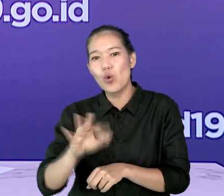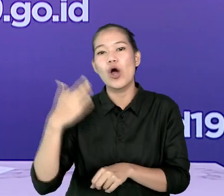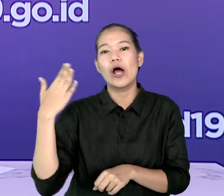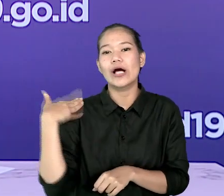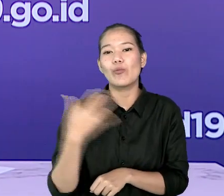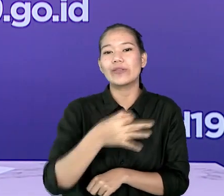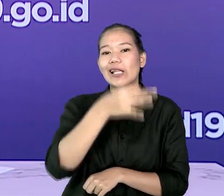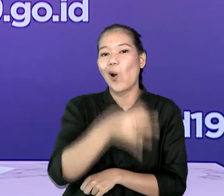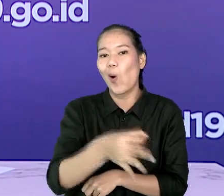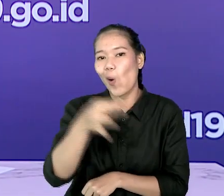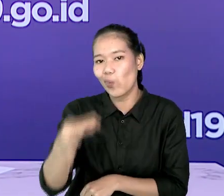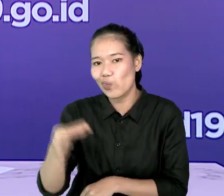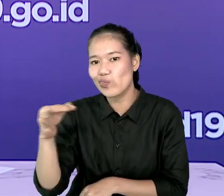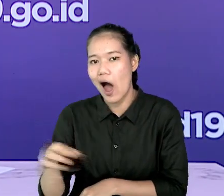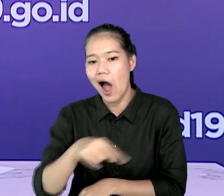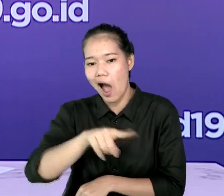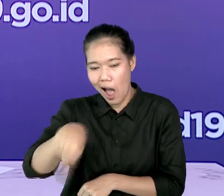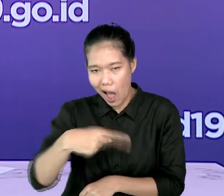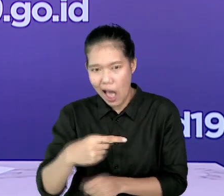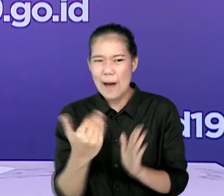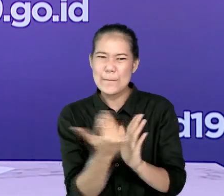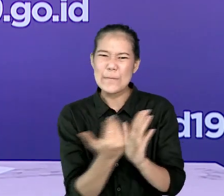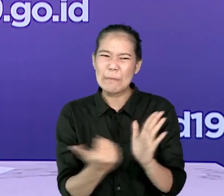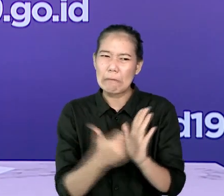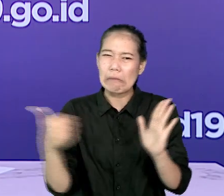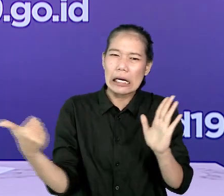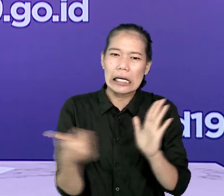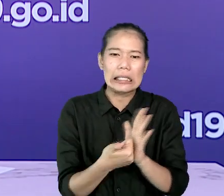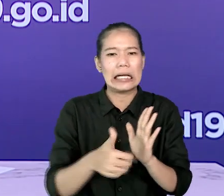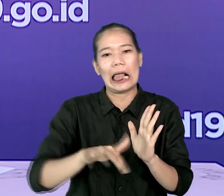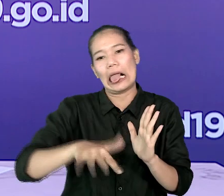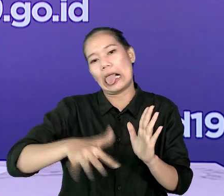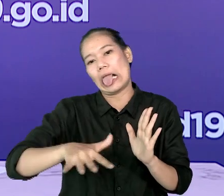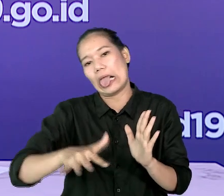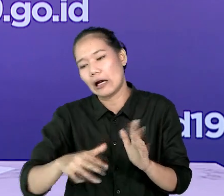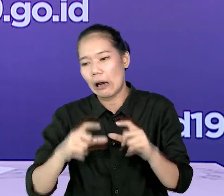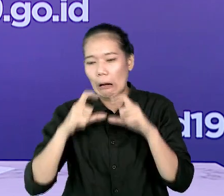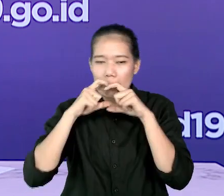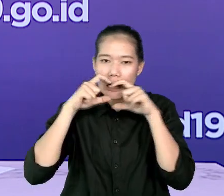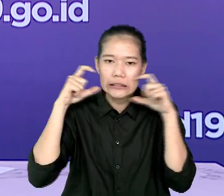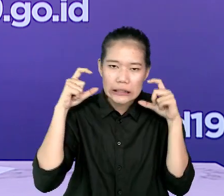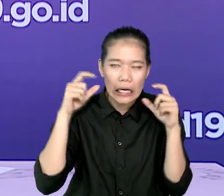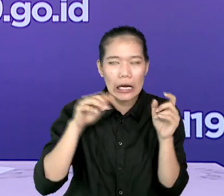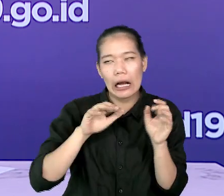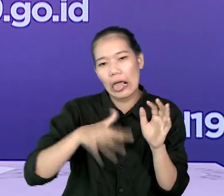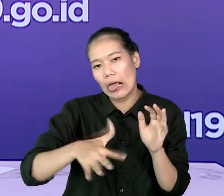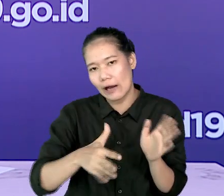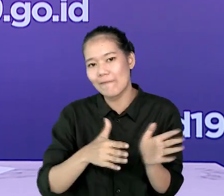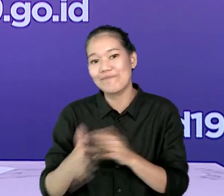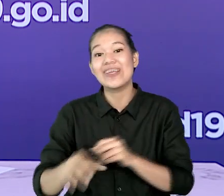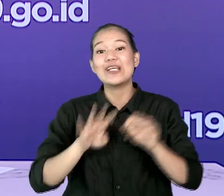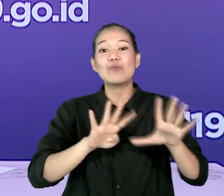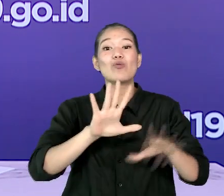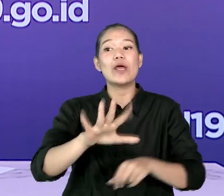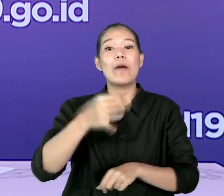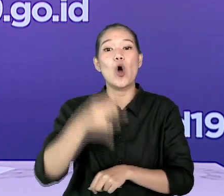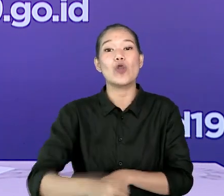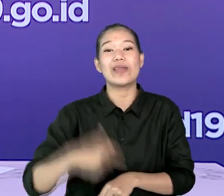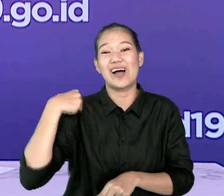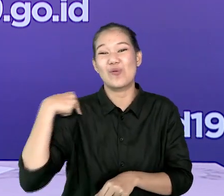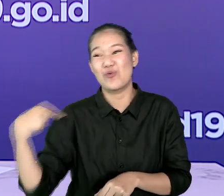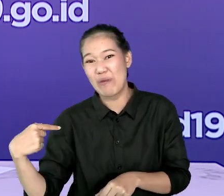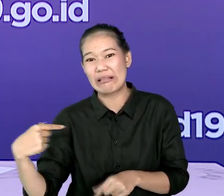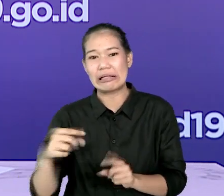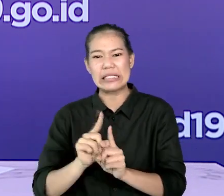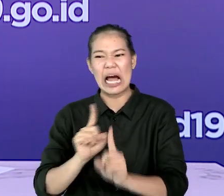kabupaten atau kota dengan kepatuhan rendah dalam memakai masker dan 95 kabupaten kota dalam